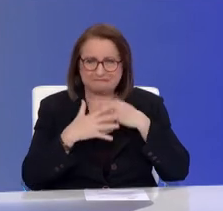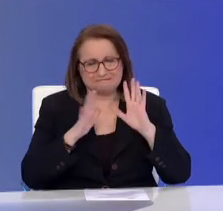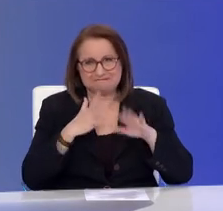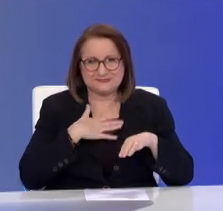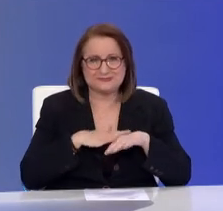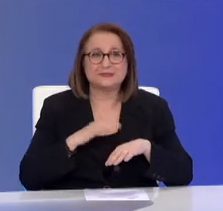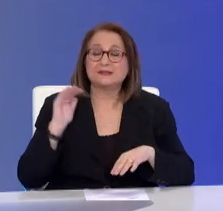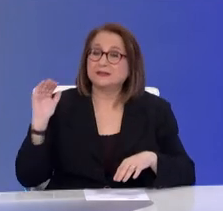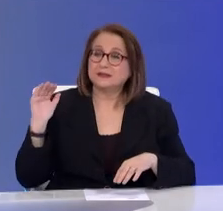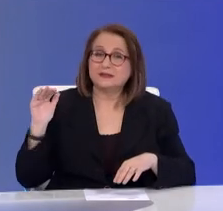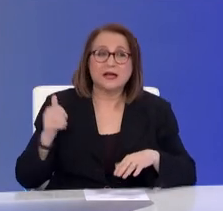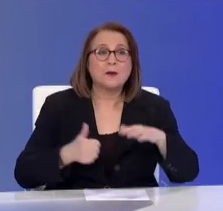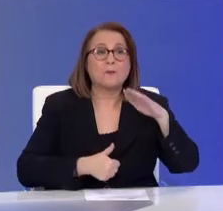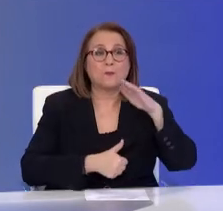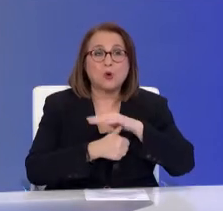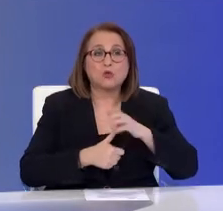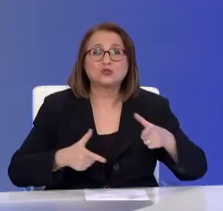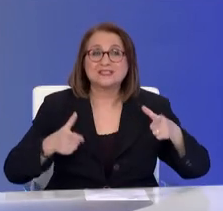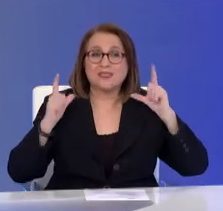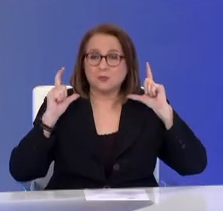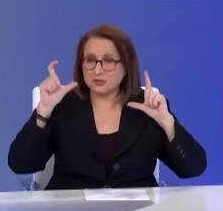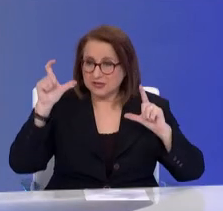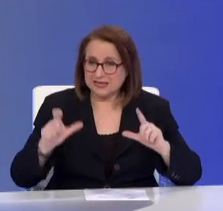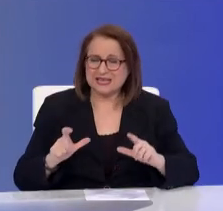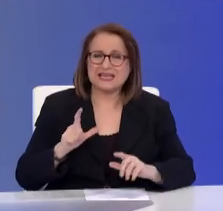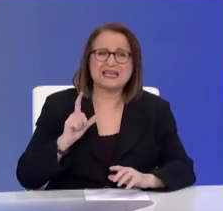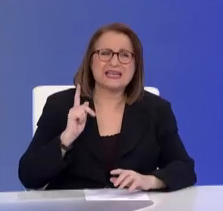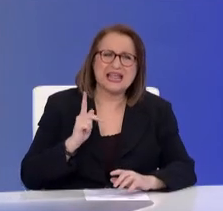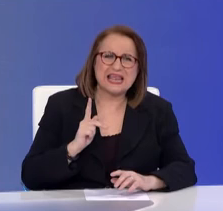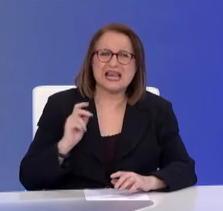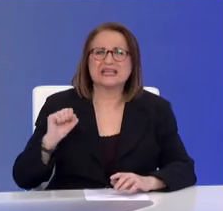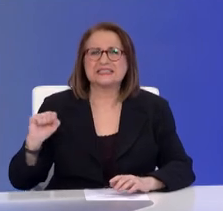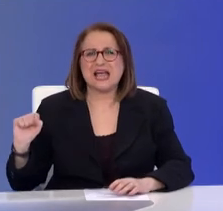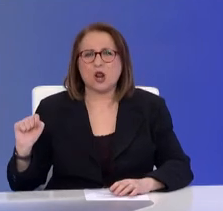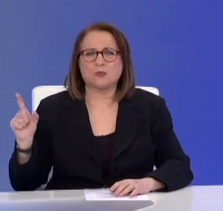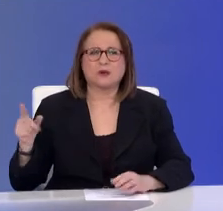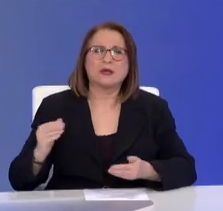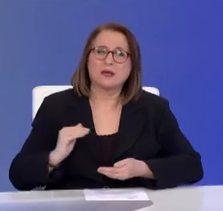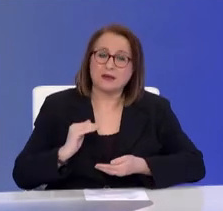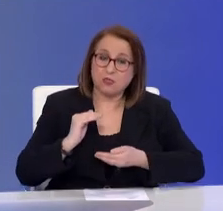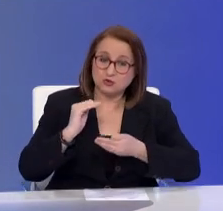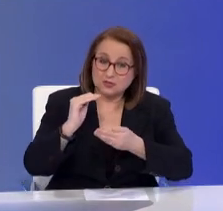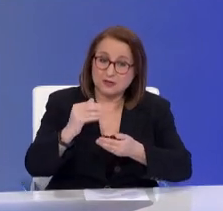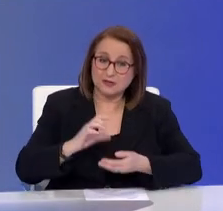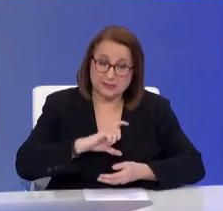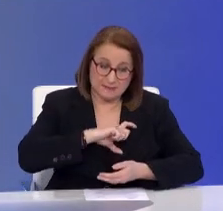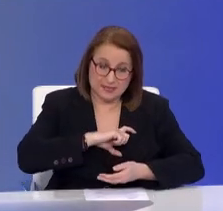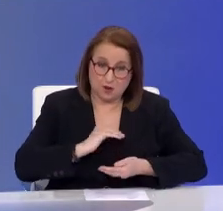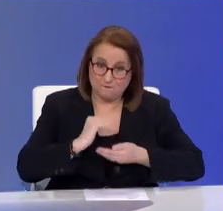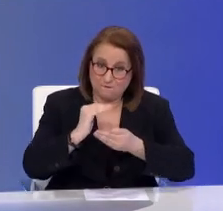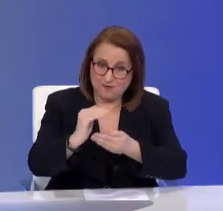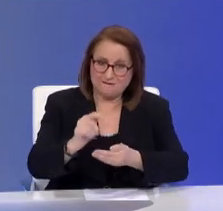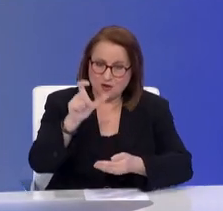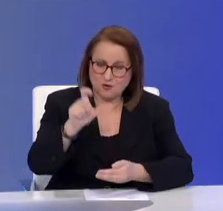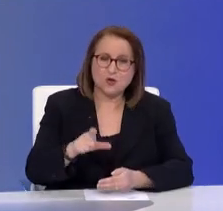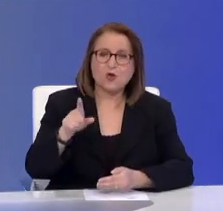η εξεχοτάτη πρόεδρος της Δημοκρατίας, κυρία Κατερίνα Σακελαροπούλου, να επιδώσει το μετάλλιο και τον